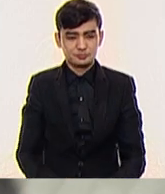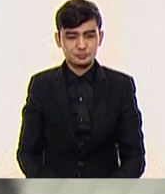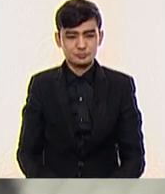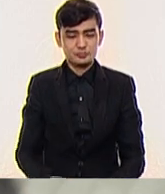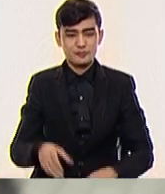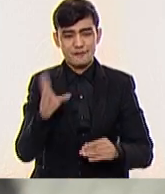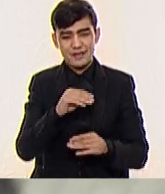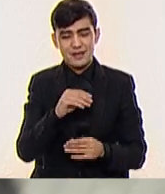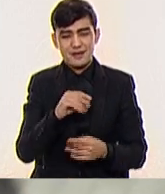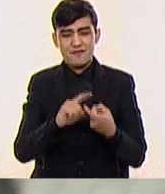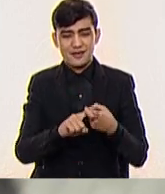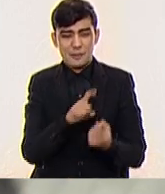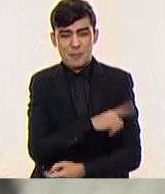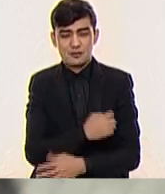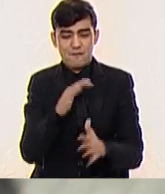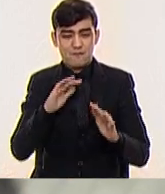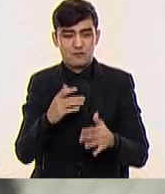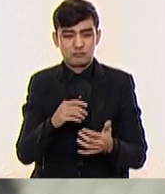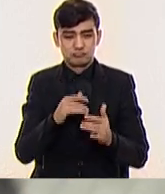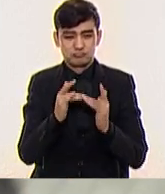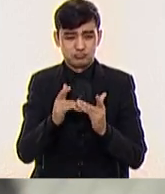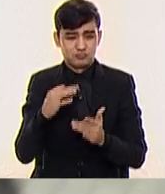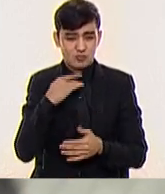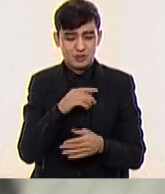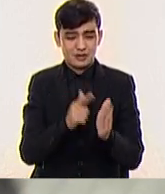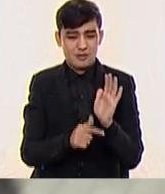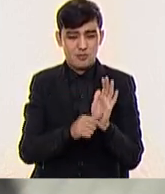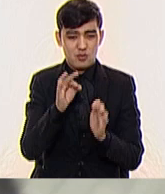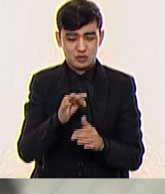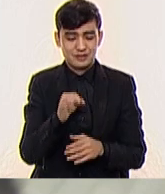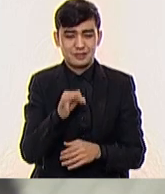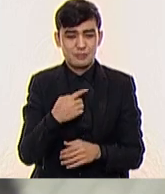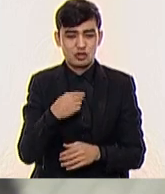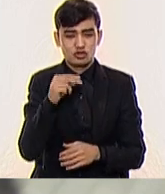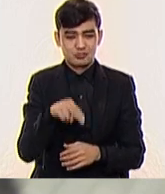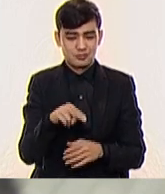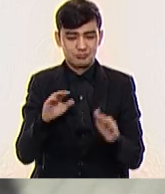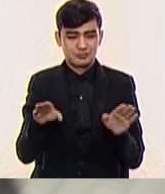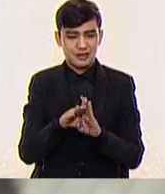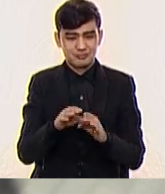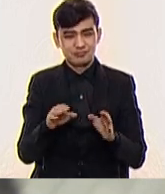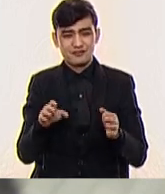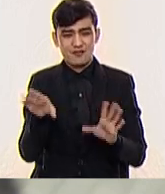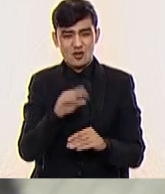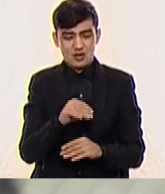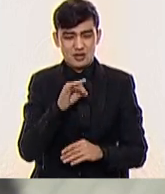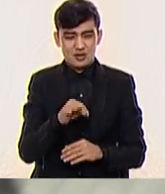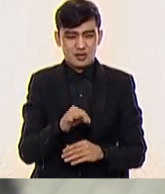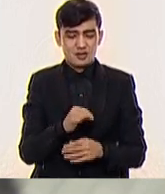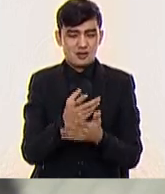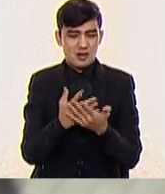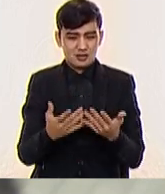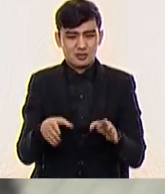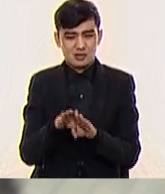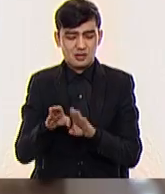төсек қоры 70%-дан жоғарыласа, онда жағдай ушықты деп бізде біраз жанағы, біраз мекемелер, біраз